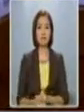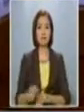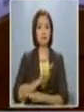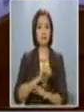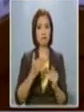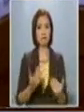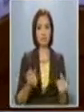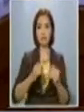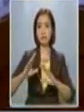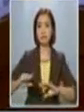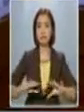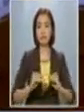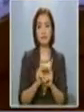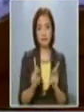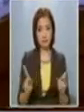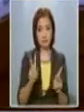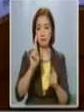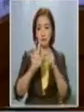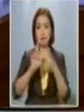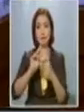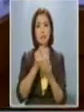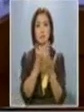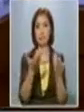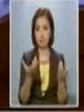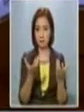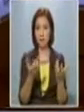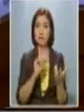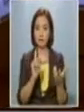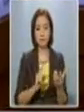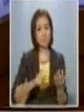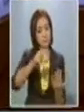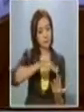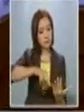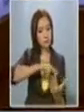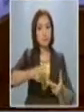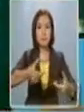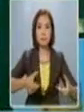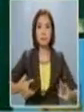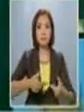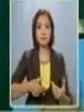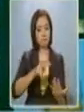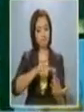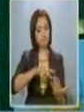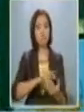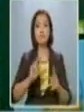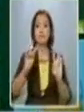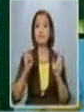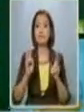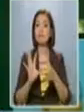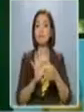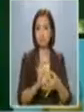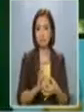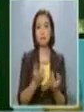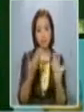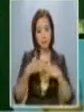วันนี้นะคะในการประชุมคณะกรรมาธิการยกร่างรัฐธรรมนูญจากพิจารณารายงานของคณะอนุกรรมาธิการเรื่องการสร้างความปรองดอง